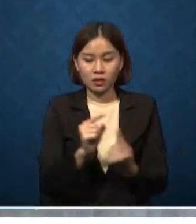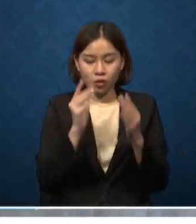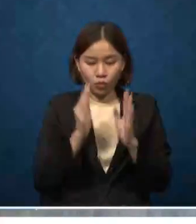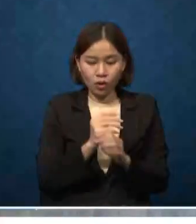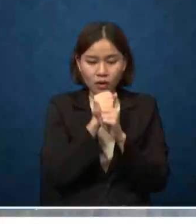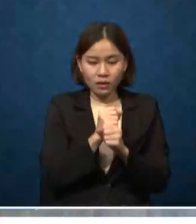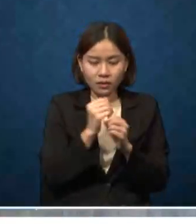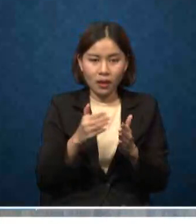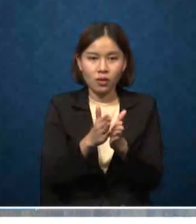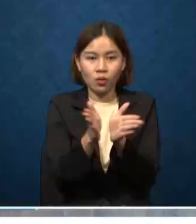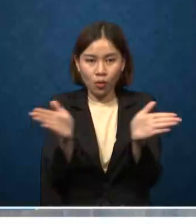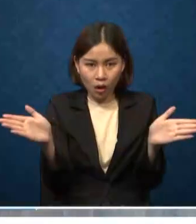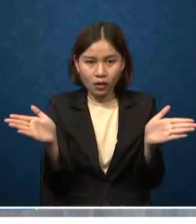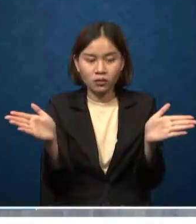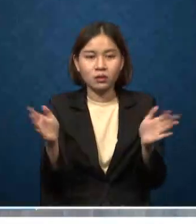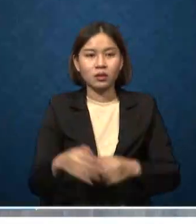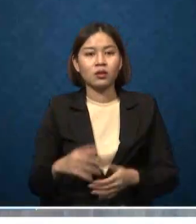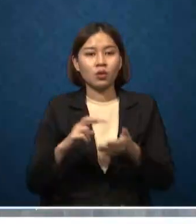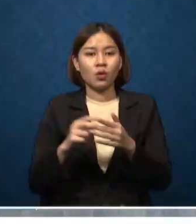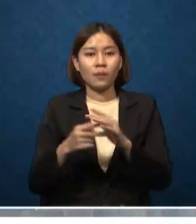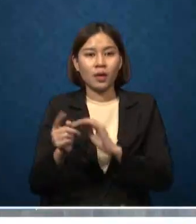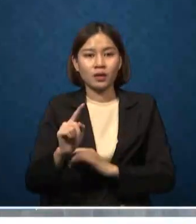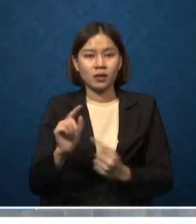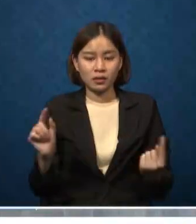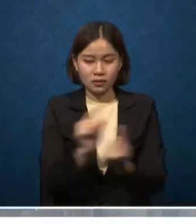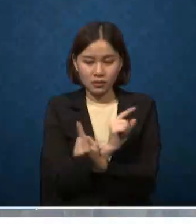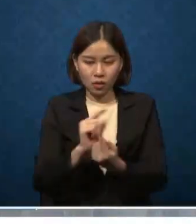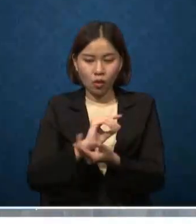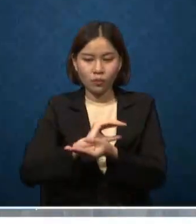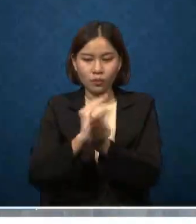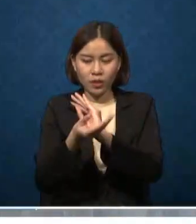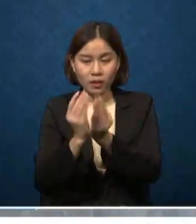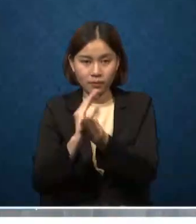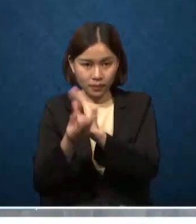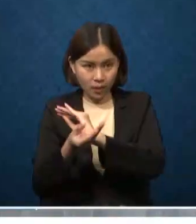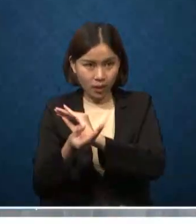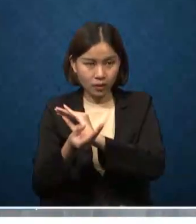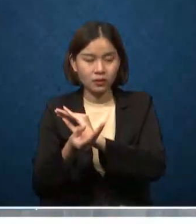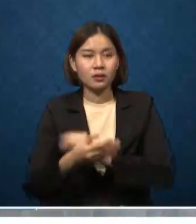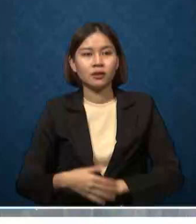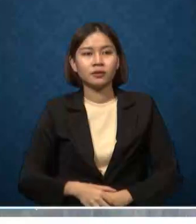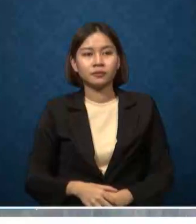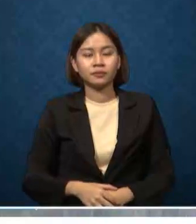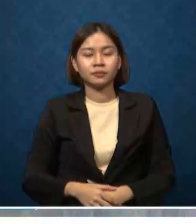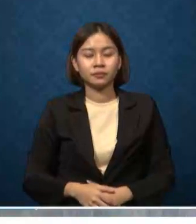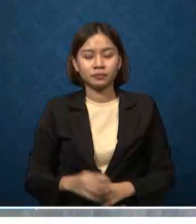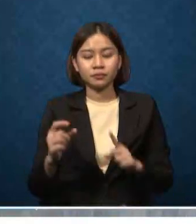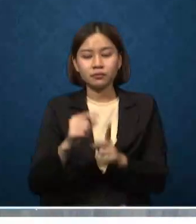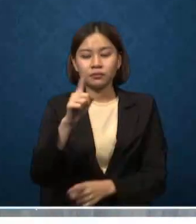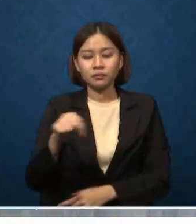วัยแบบกว้างมองว่าสังคมได้เปลี่ยนที่เรียกว่าเป็นTotal Social